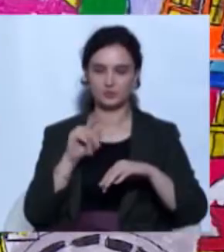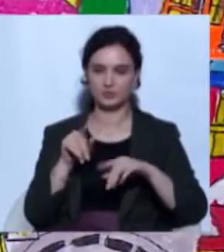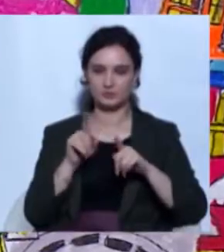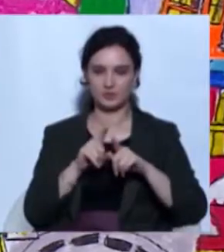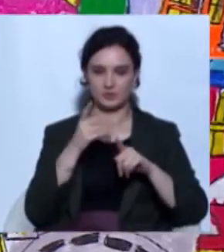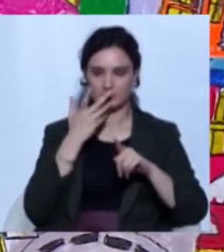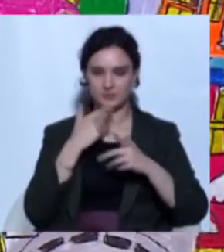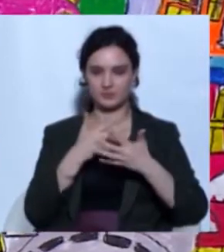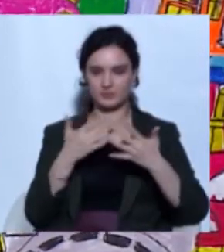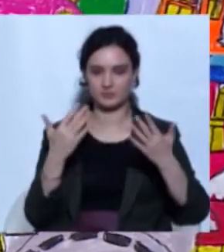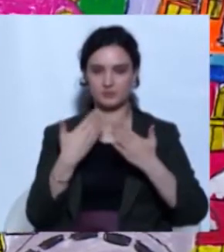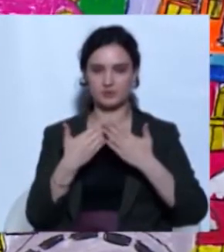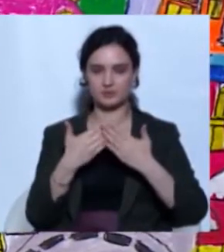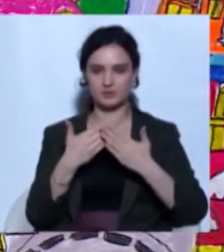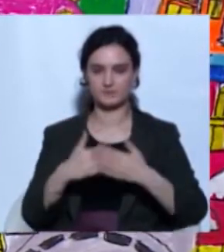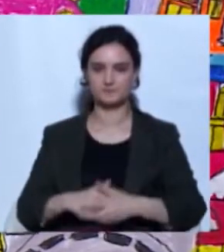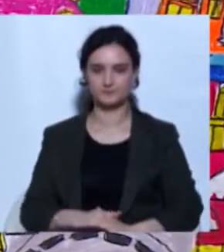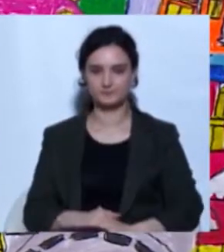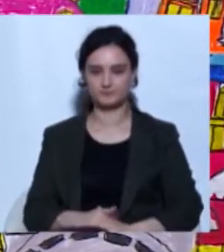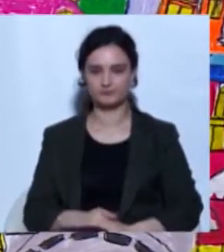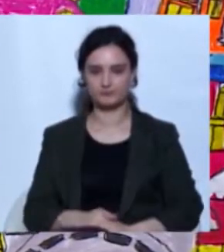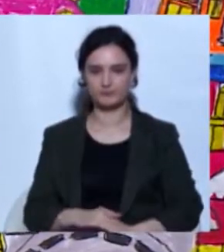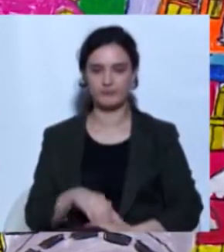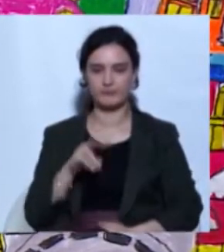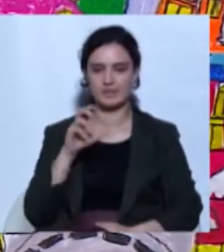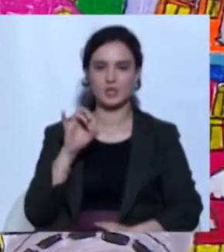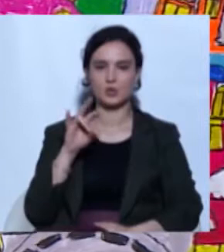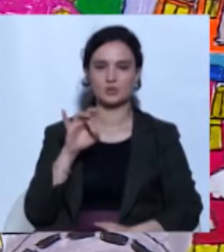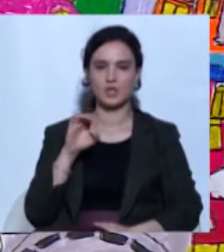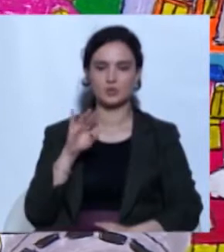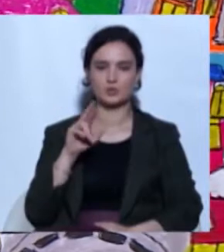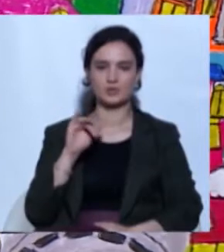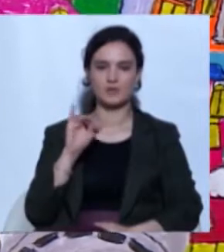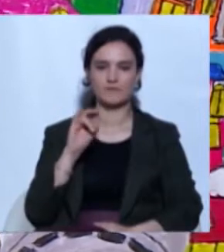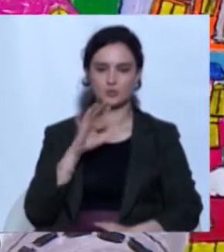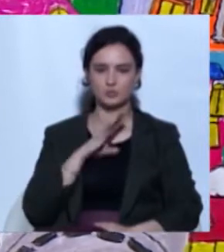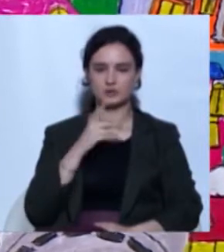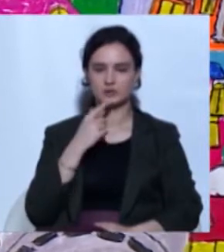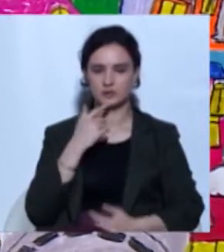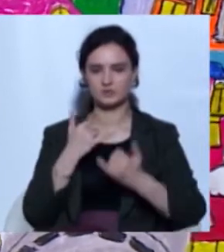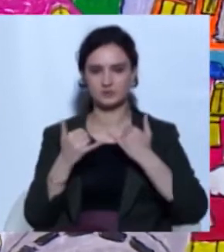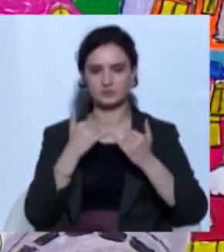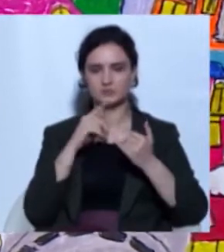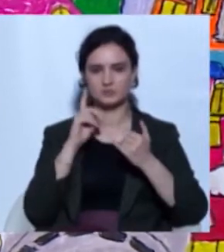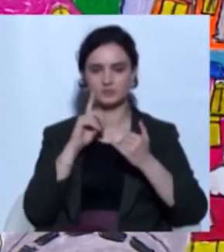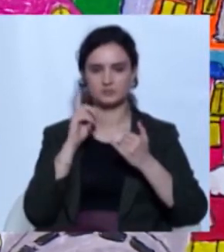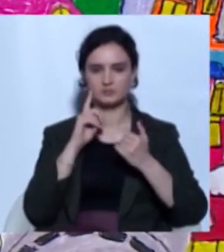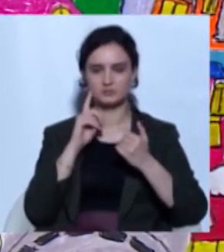ფერი. Magalitat Leonardo's ქონდა მარტო წითელი, ყვითელი,